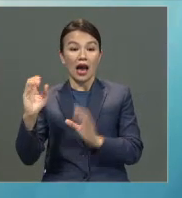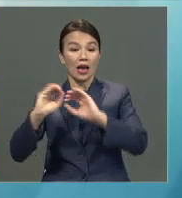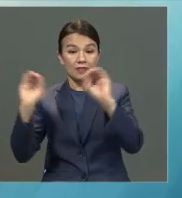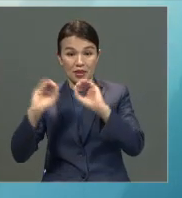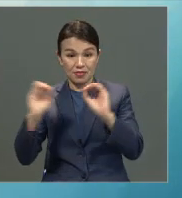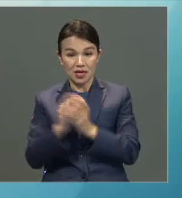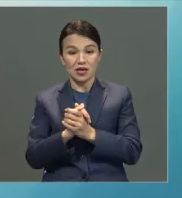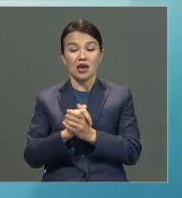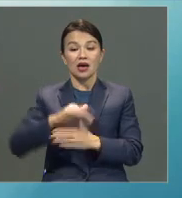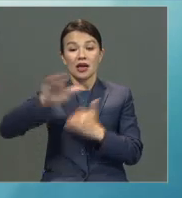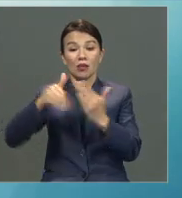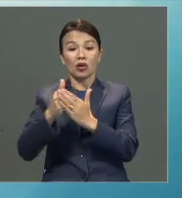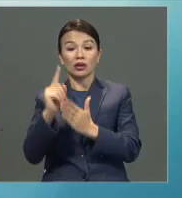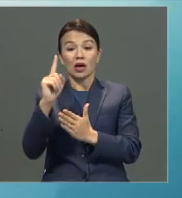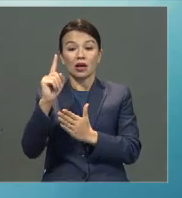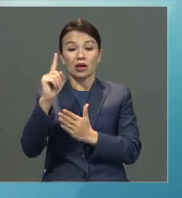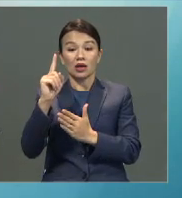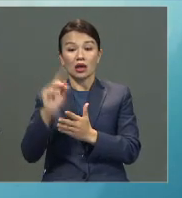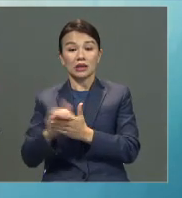รายไม่มีเพิ่มนะครับวันนี้แล้วก็ไม่มีเพิ่มในการเสียชีวิตด้วยยังคงอยู่ที่84